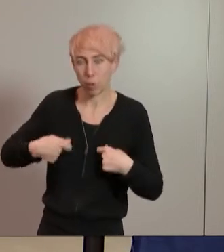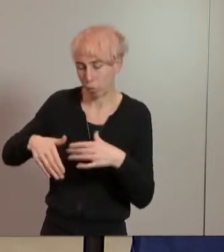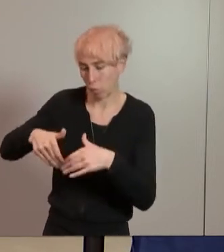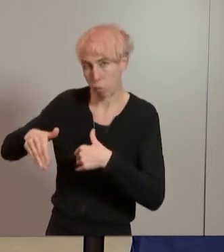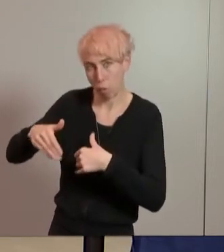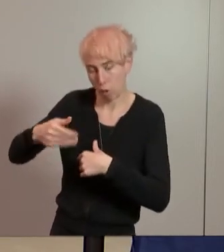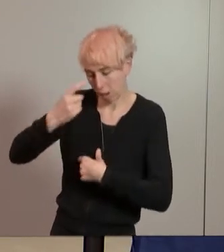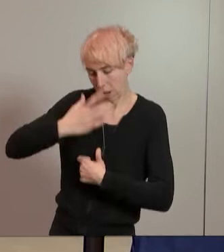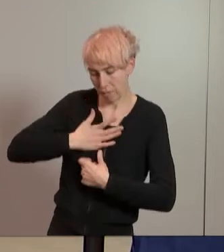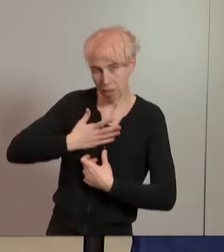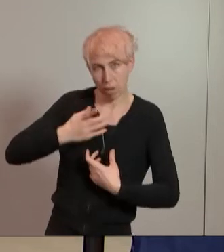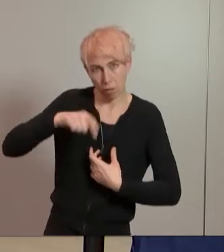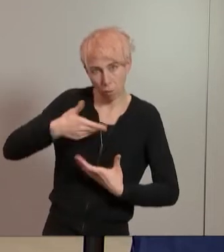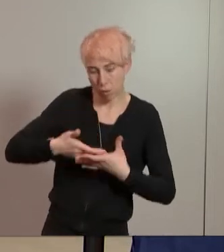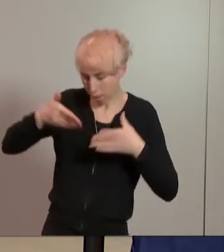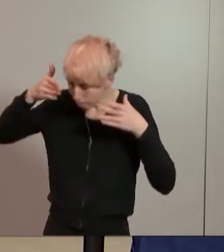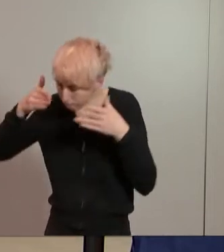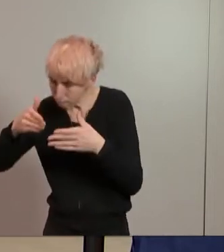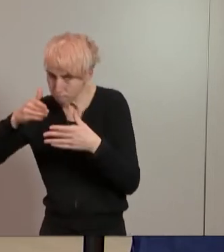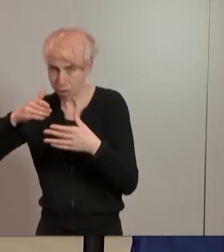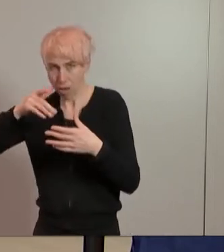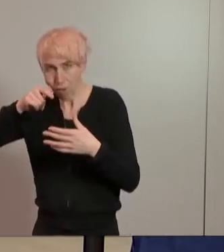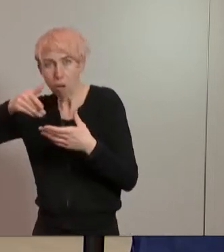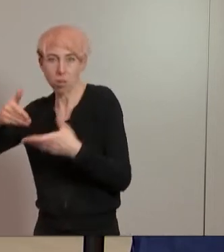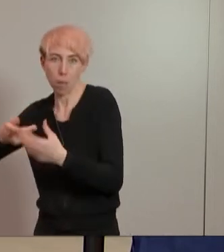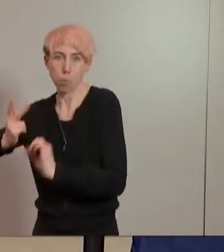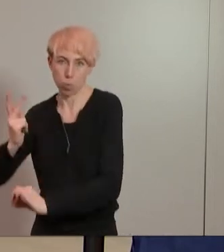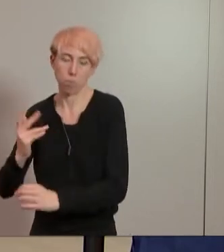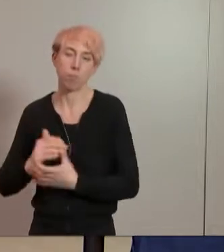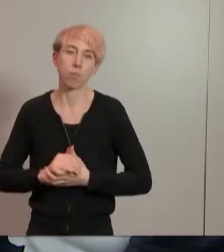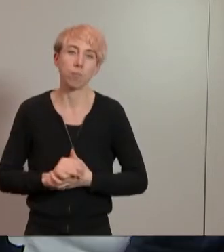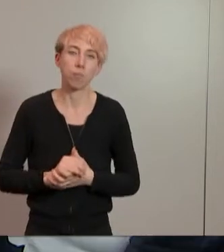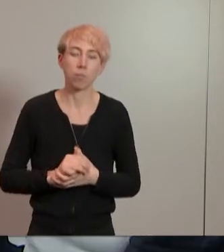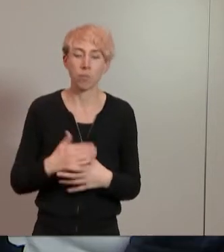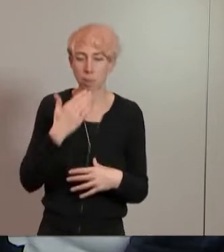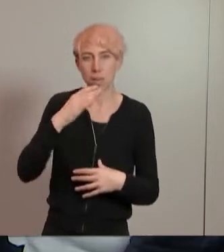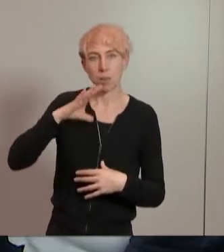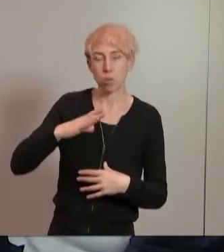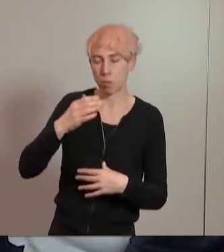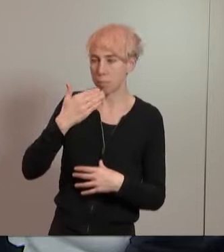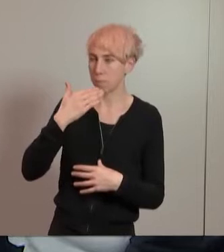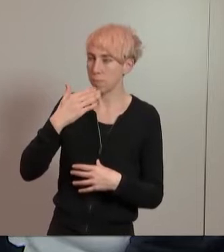d'abord se porter l'effort budgétaire. Je vous remercie. Merci. François-Nicolas.